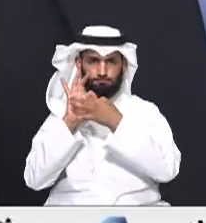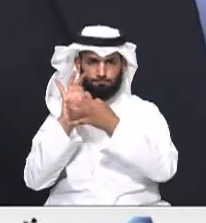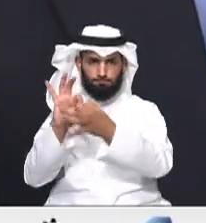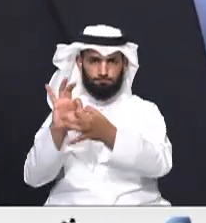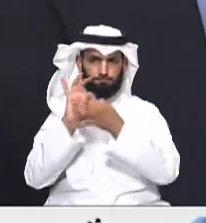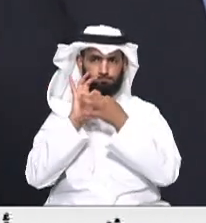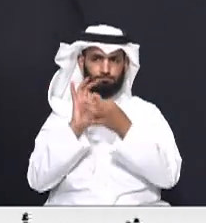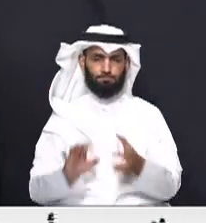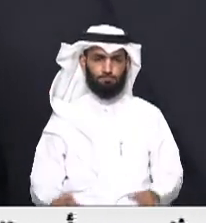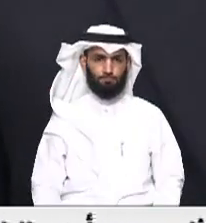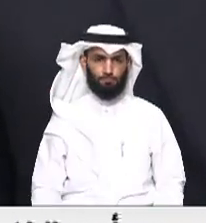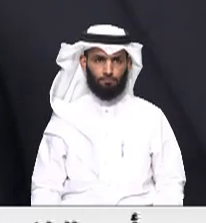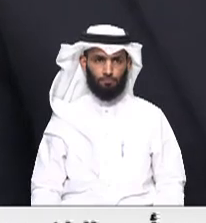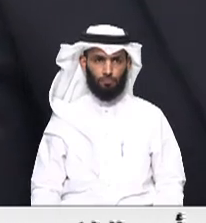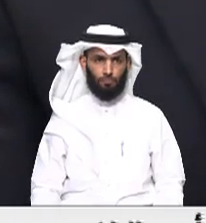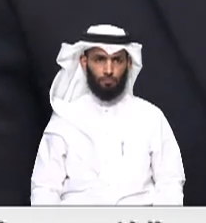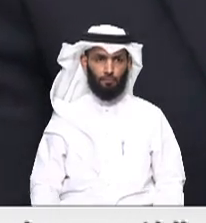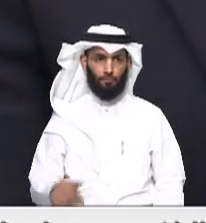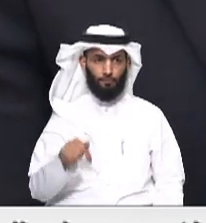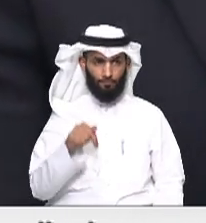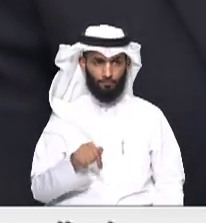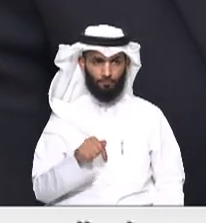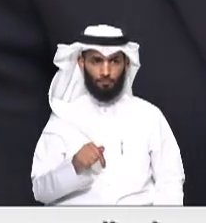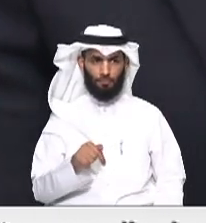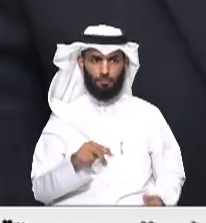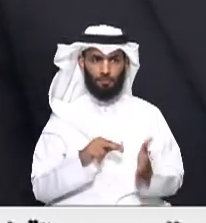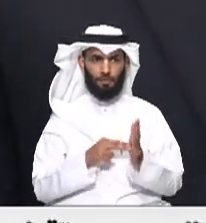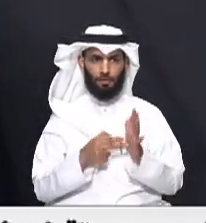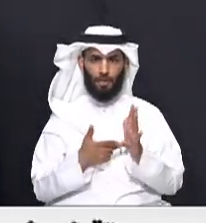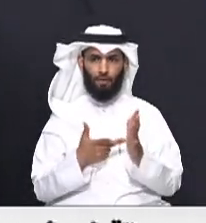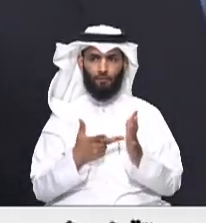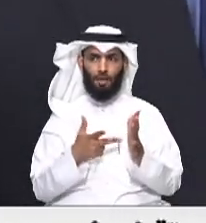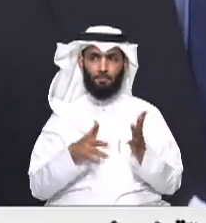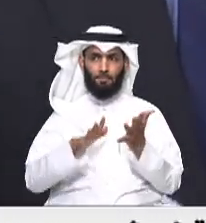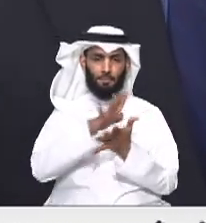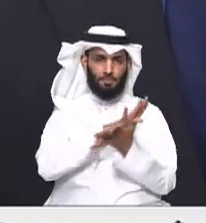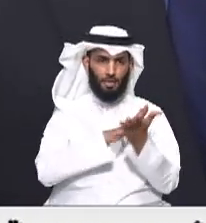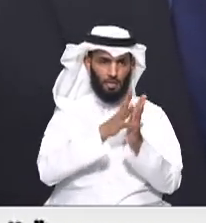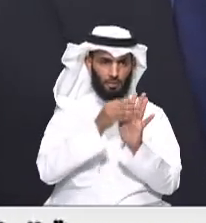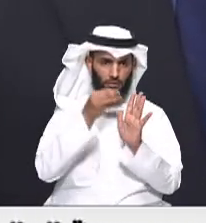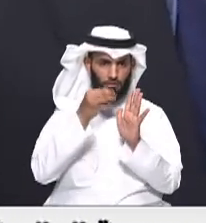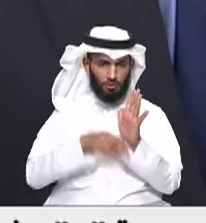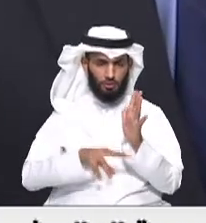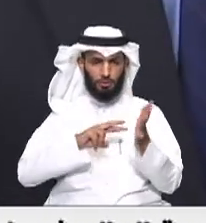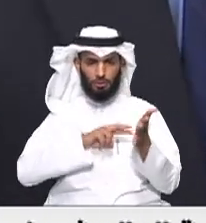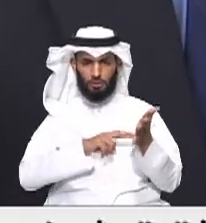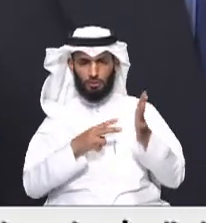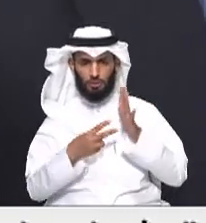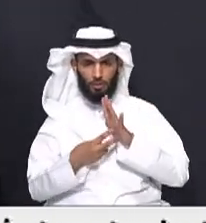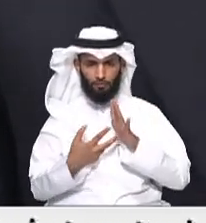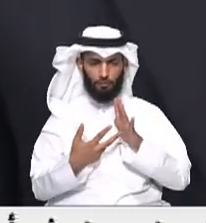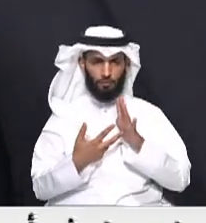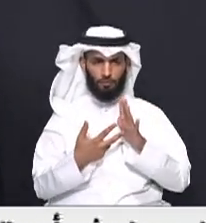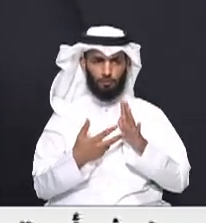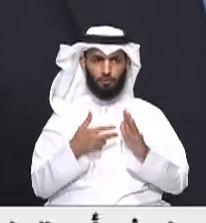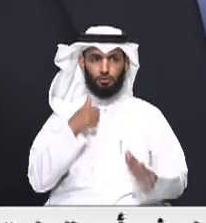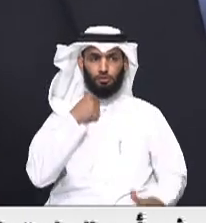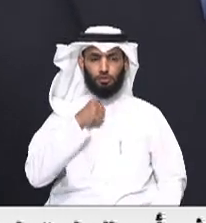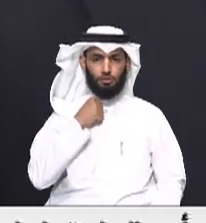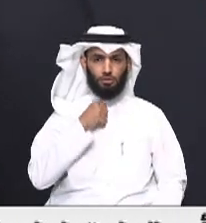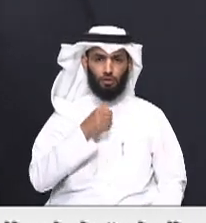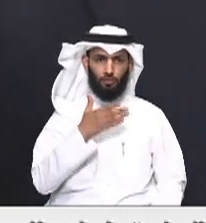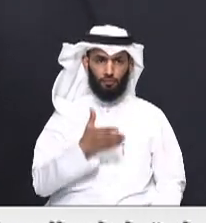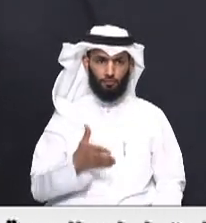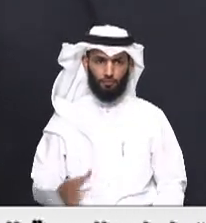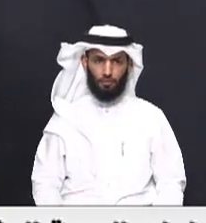ذلك، فهو يعلم كيف يمكن تقريب وجهة النظر وكيف يمكن أن نخرج بمنظومة تفيد. ومن